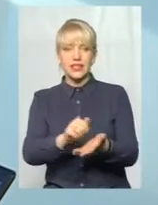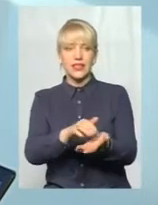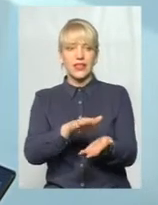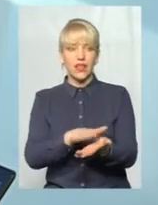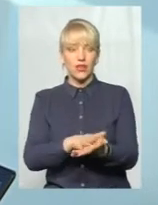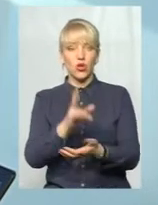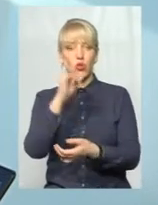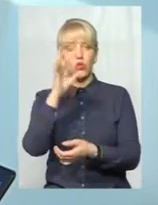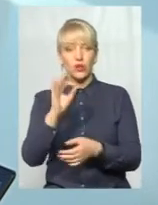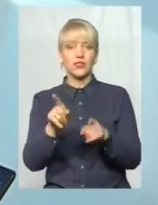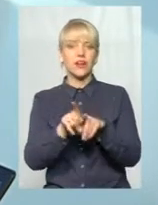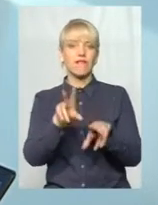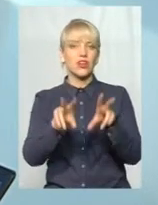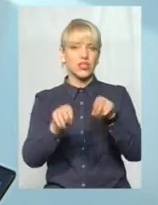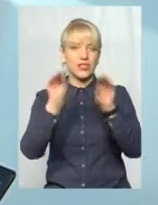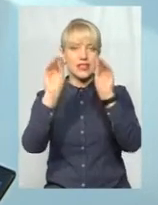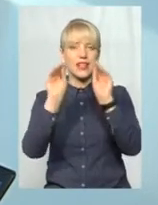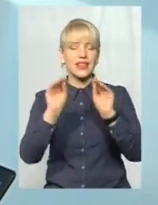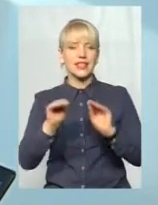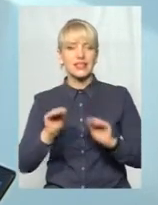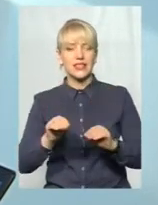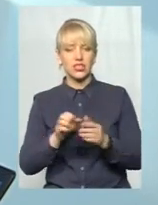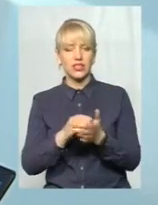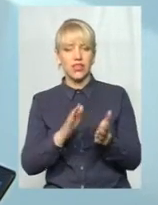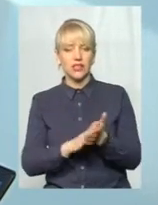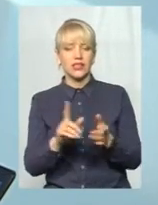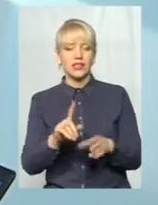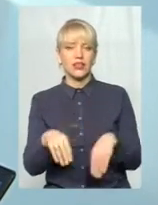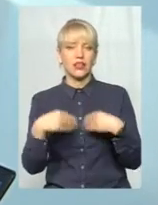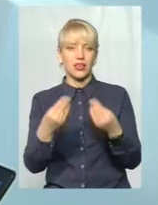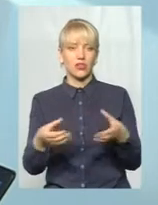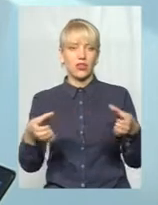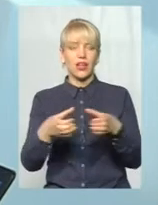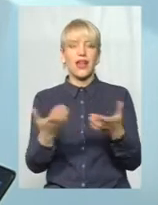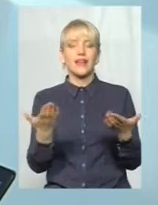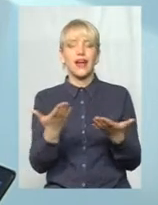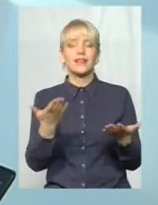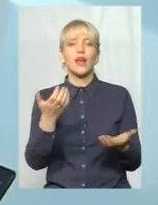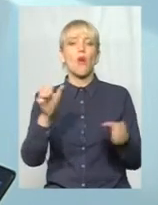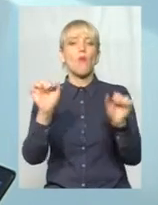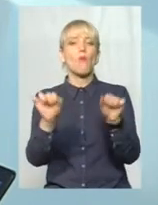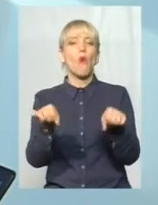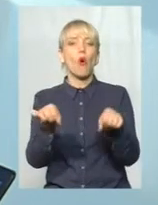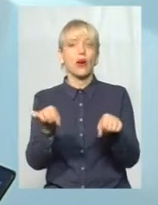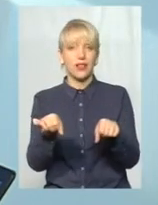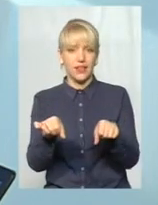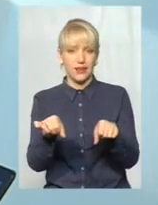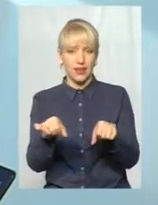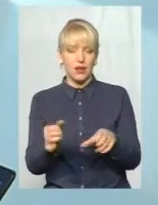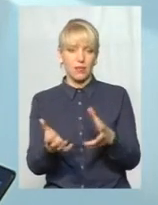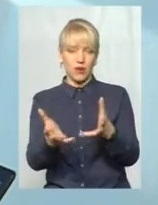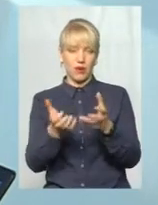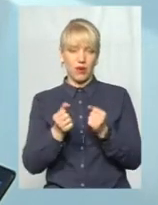кажуть, статистичні дані, які надаються підрозділами, надаються від тої кількості, які могли, вони ж наголошують, могли приймати